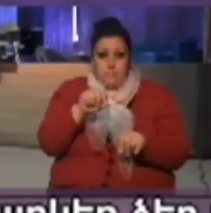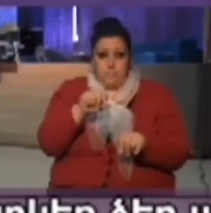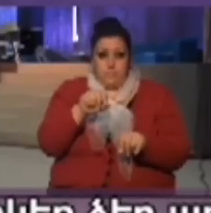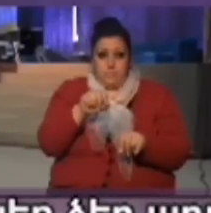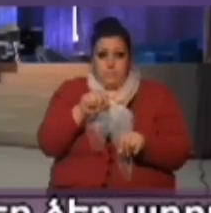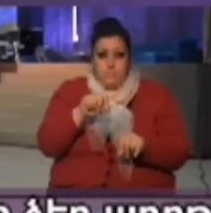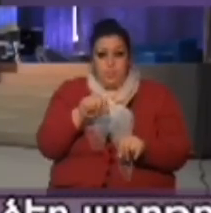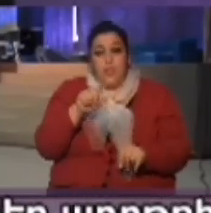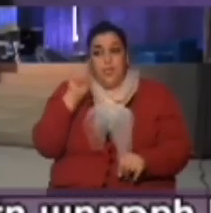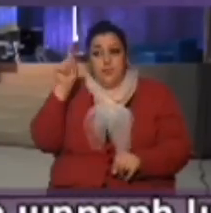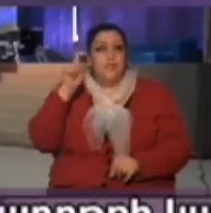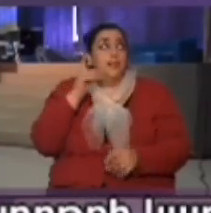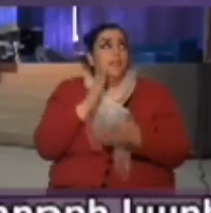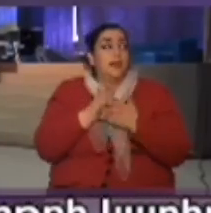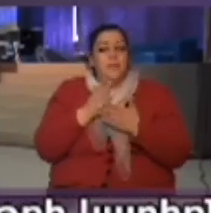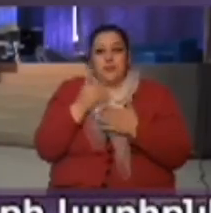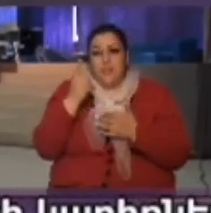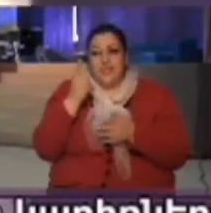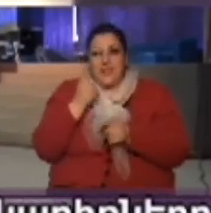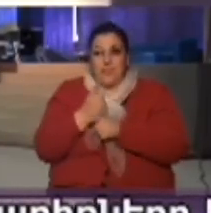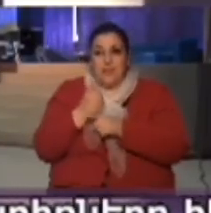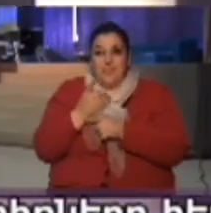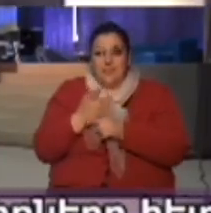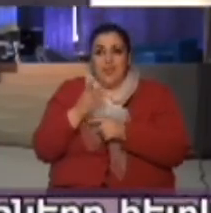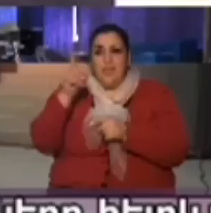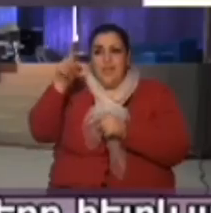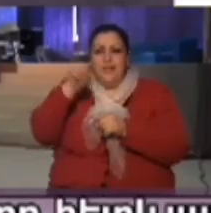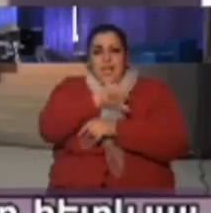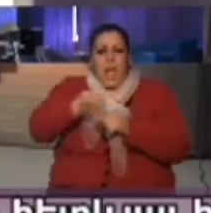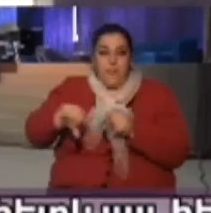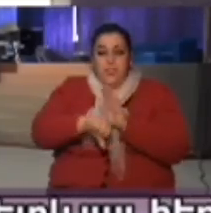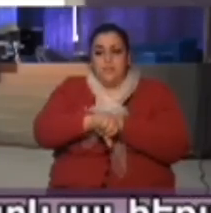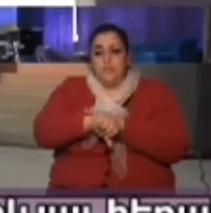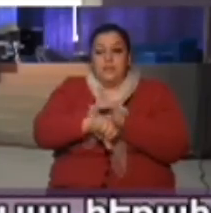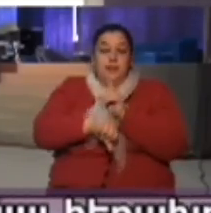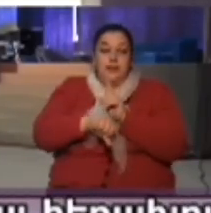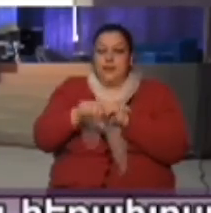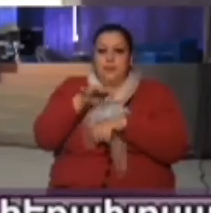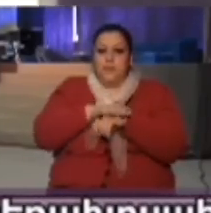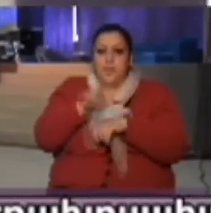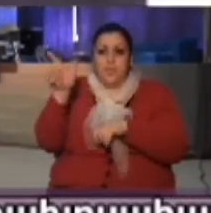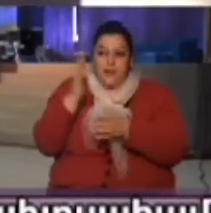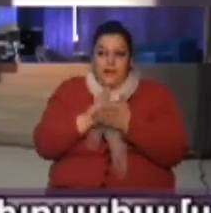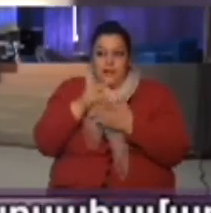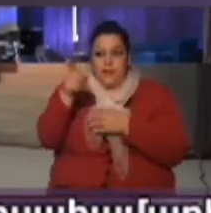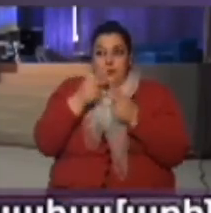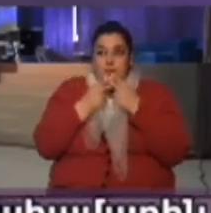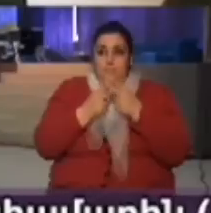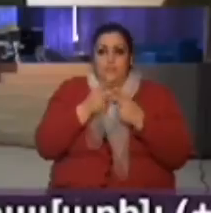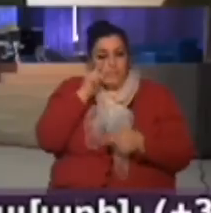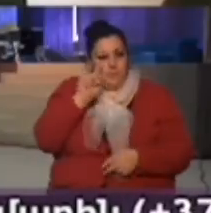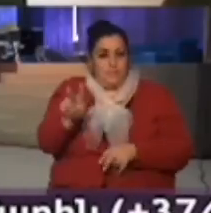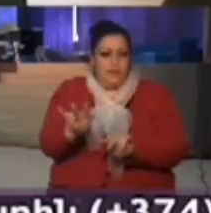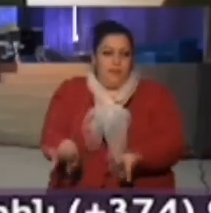հետաքրքիր եղբայրներն են այնտեղ հանդիպում, մի հատ տեղ կա, ու քեզ ասում են, կներեք, բայց դուք չեք կարող երկիրը լքել, որովհետև